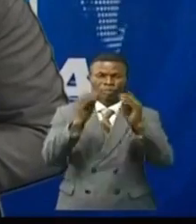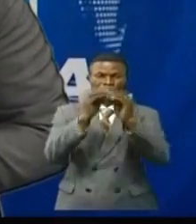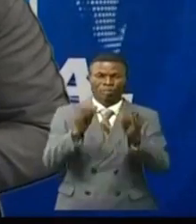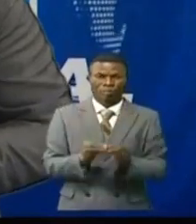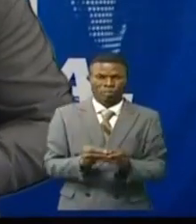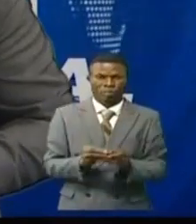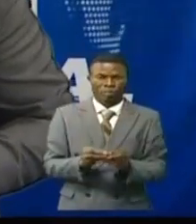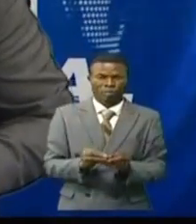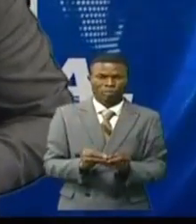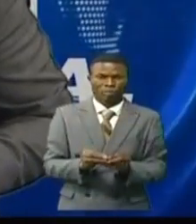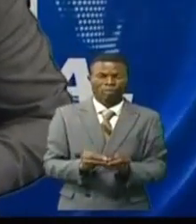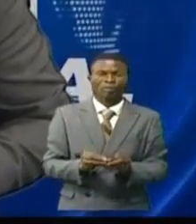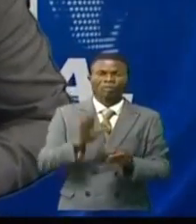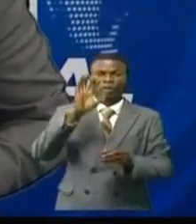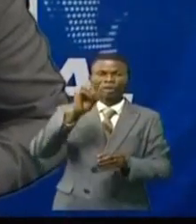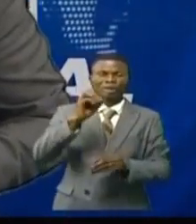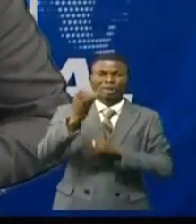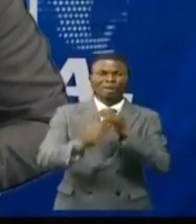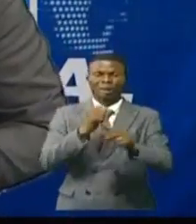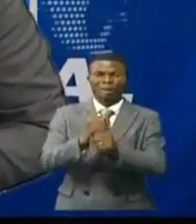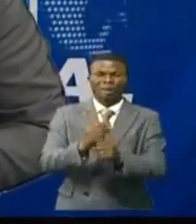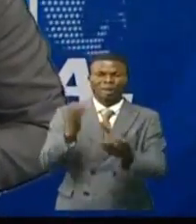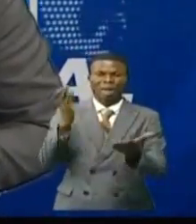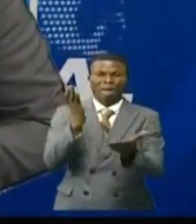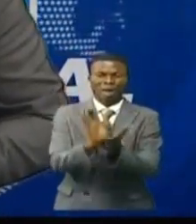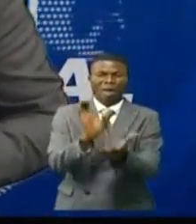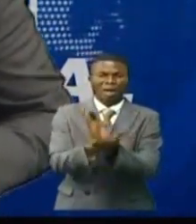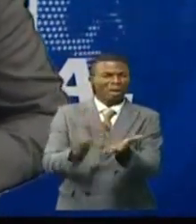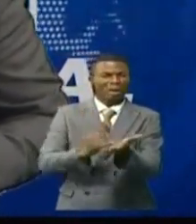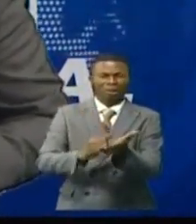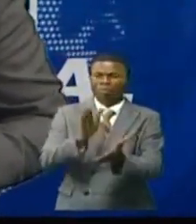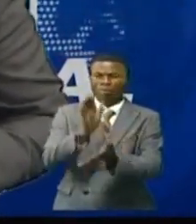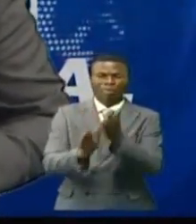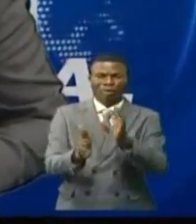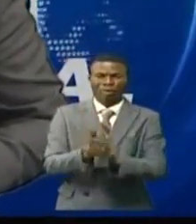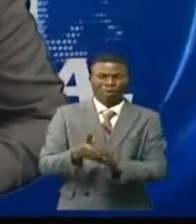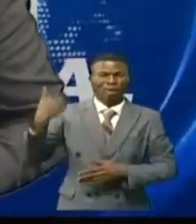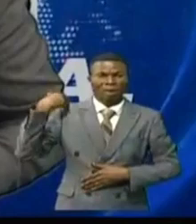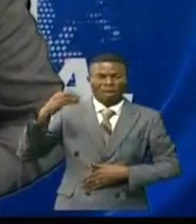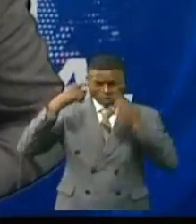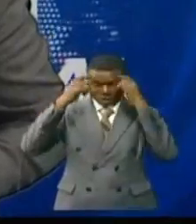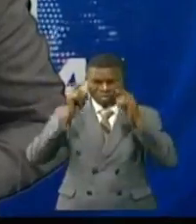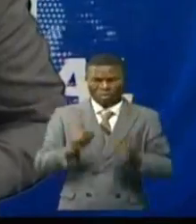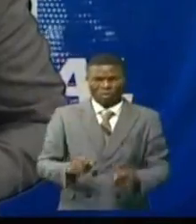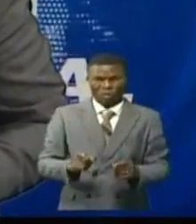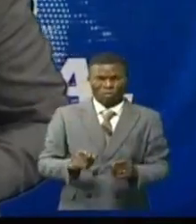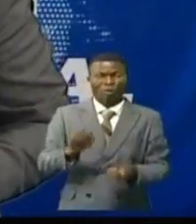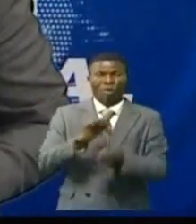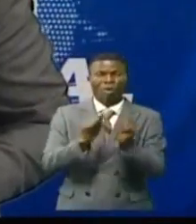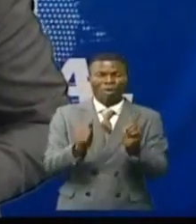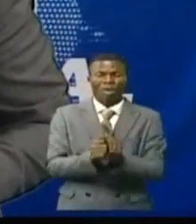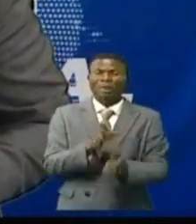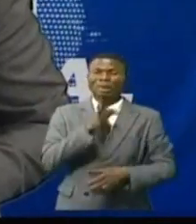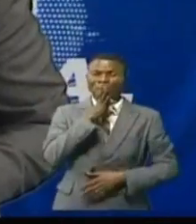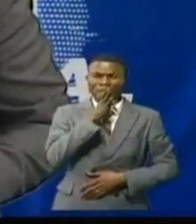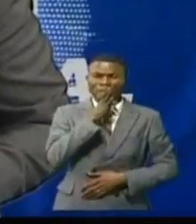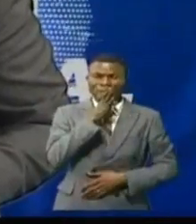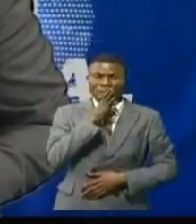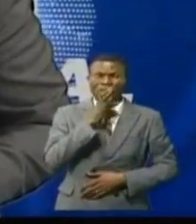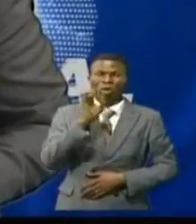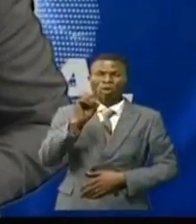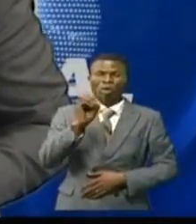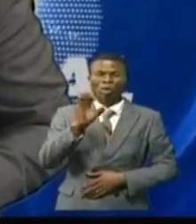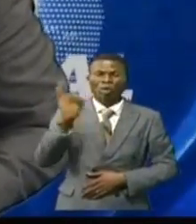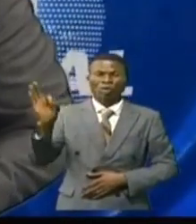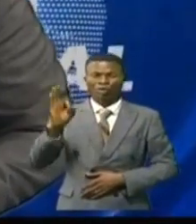d'un demi-siècle que les Congolais n'ont plus de carte d'identité. Depuis, l'État a pris de résolutions, mais la situation perdure. L'Office national